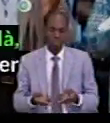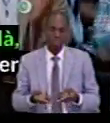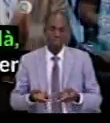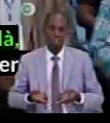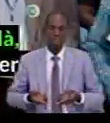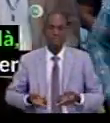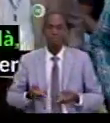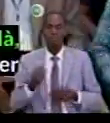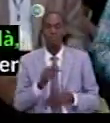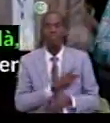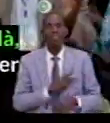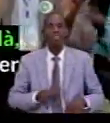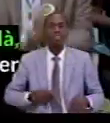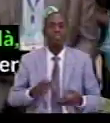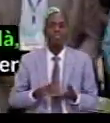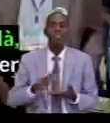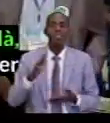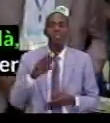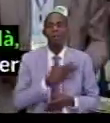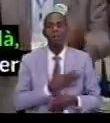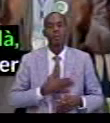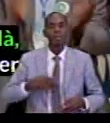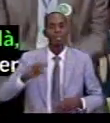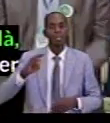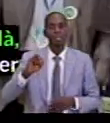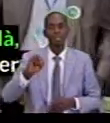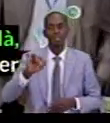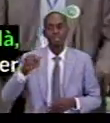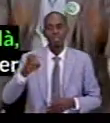le roi de gloire et de majesté.